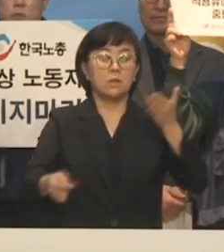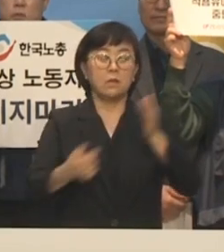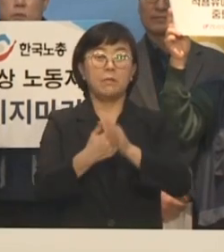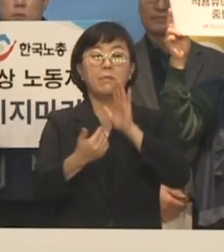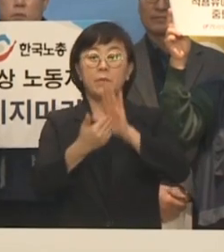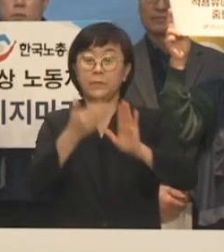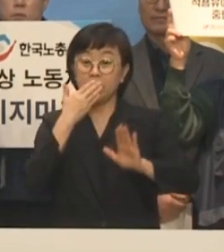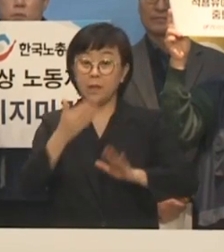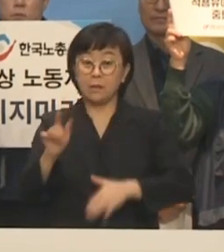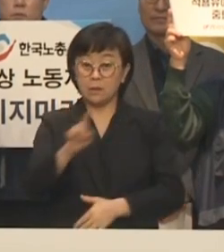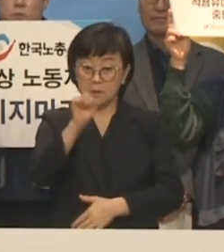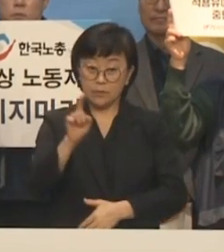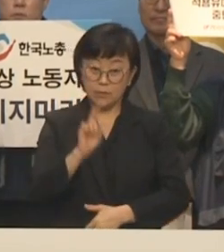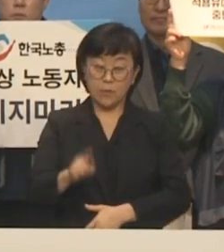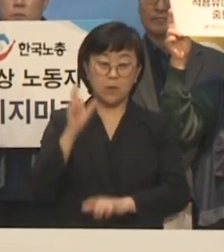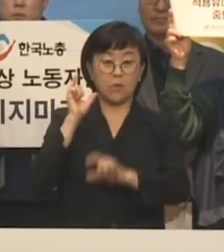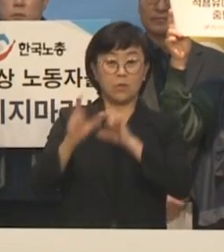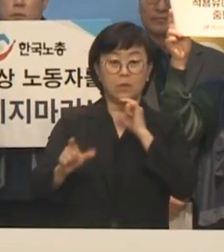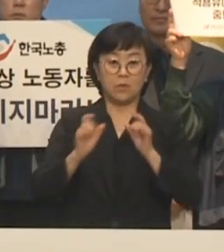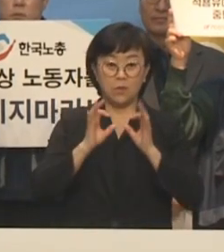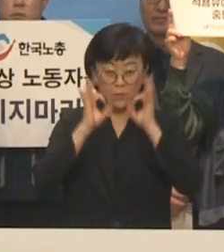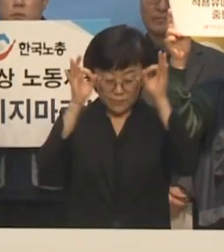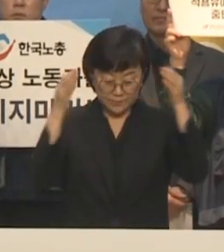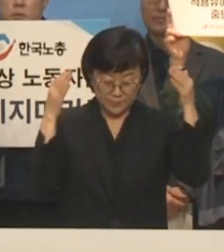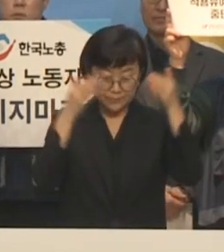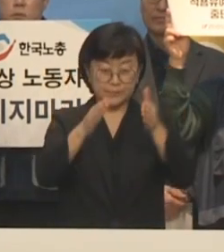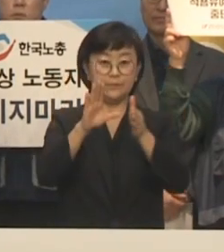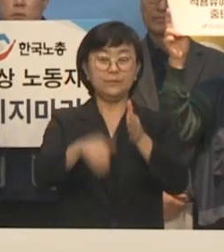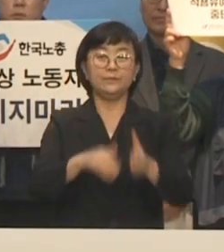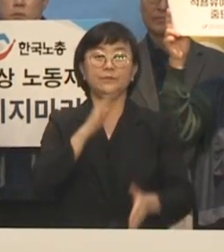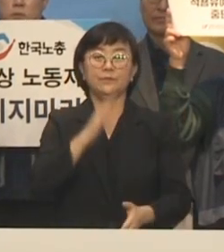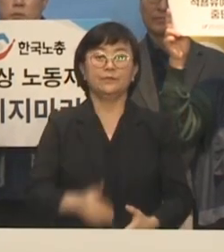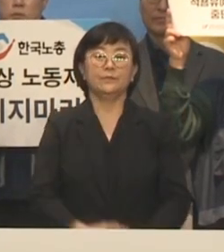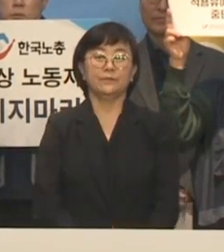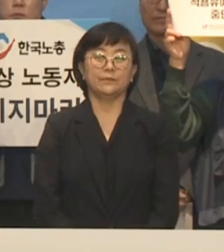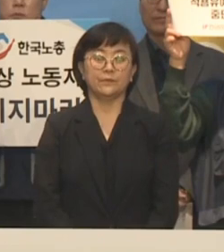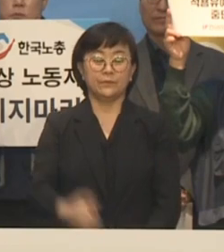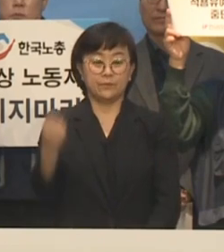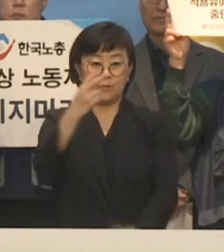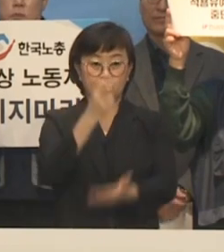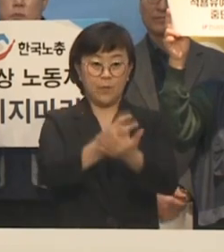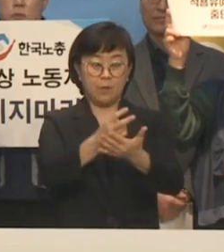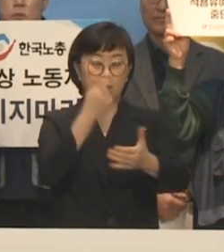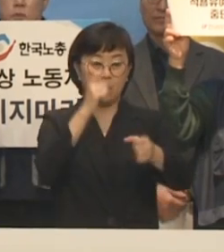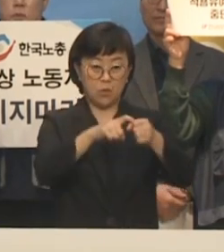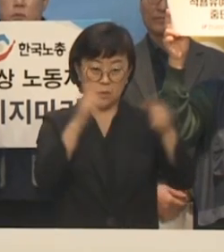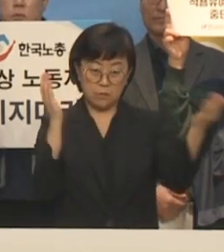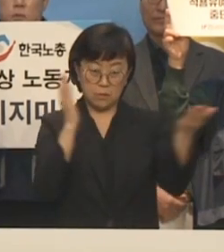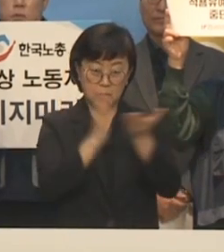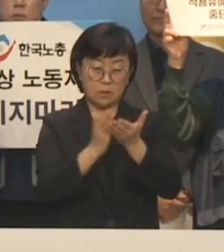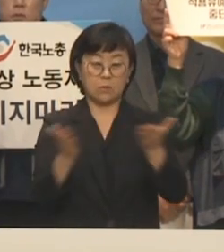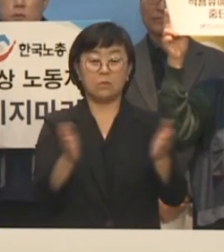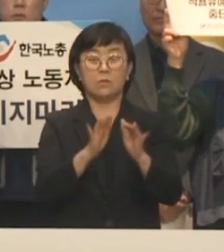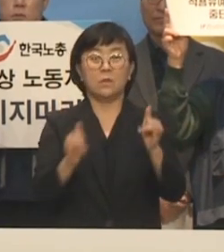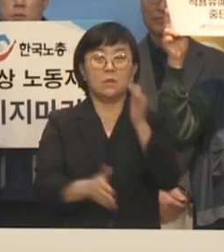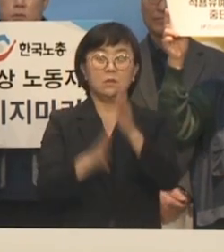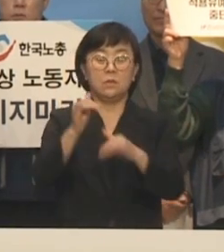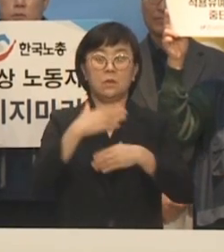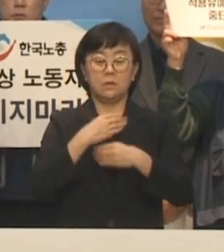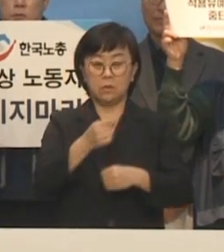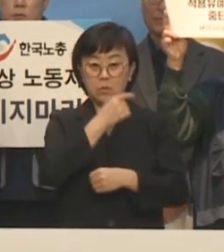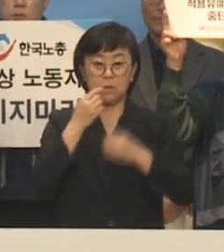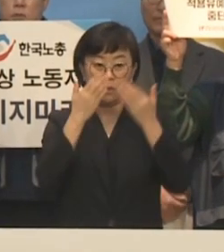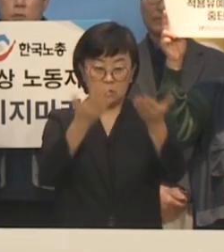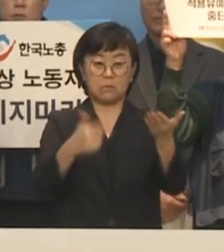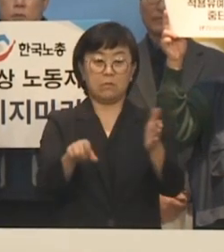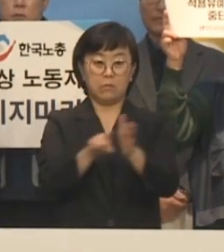막을 것인가 고민과 노력을 집중해야 할 시기입니다. 또한 법의 취지에 맞게 노동자와 시민의 안전을 보장하기